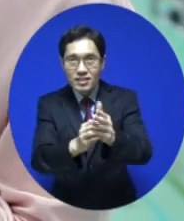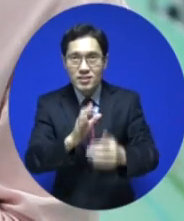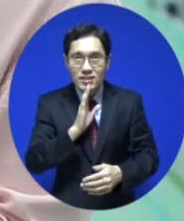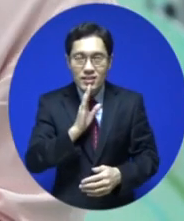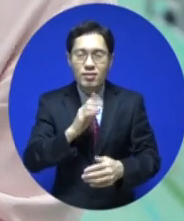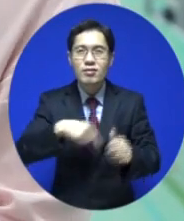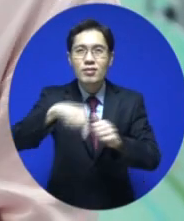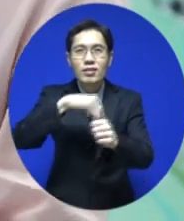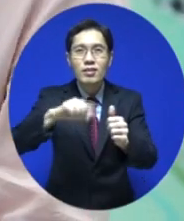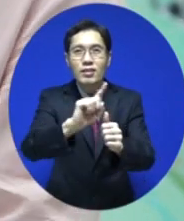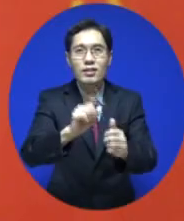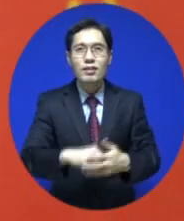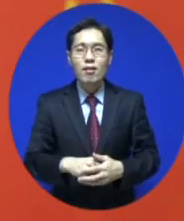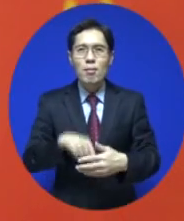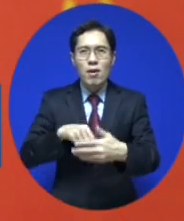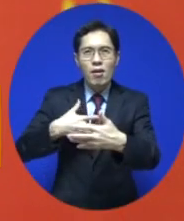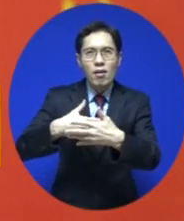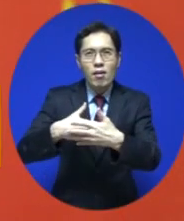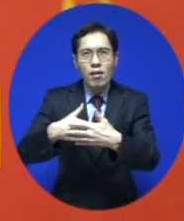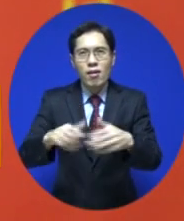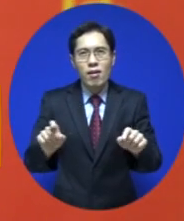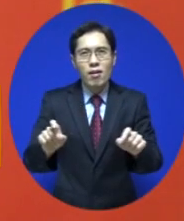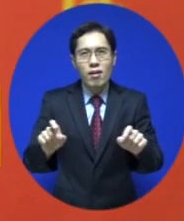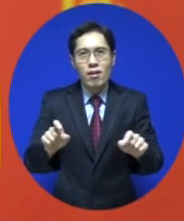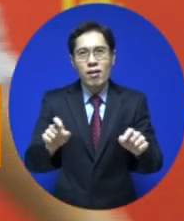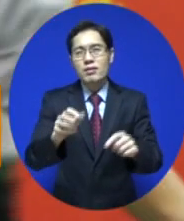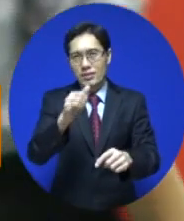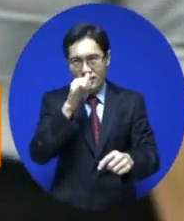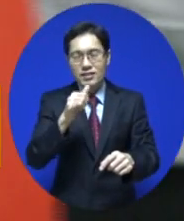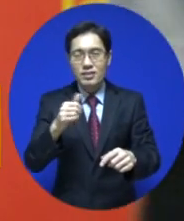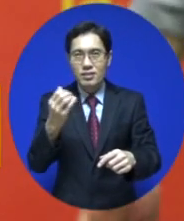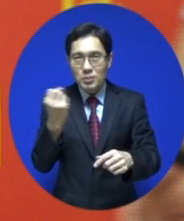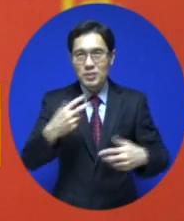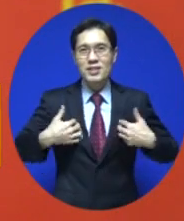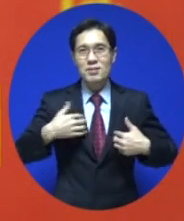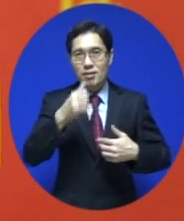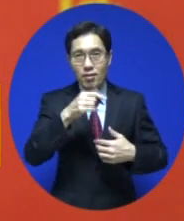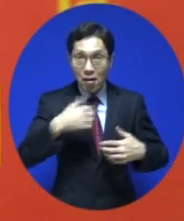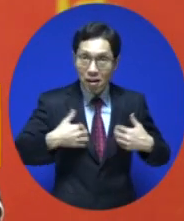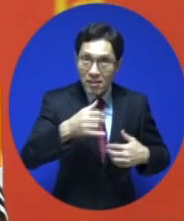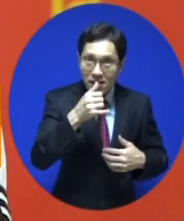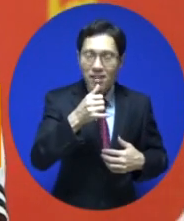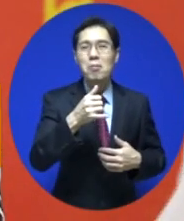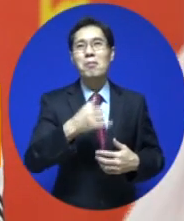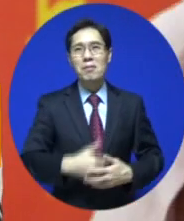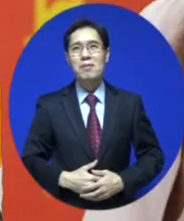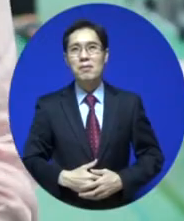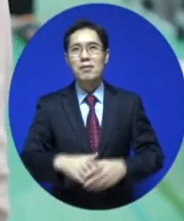네. 어땠어요? 아, 되게 떨리고 긴장도 하고 근데 재미도 있었어요. 재미가 있었어요?